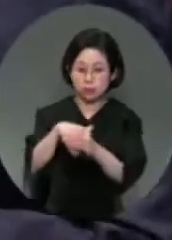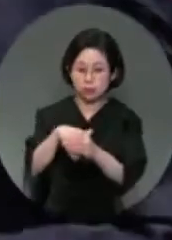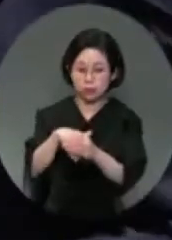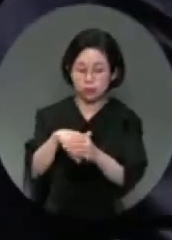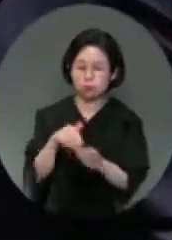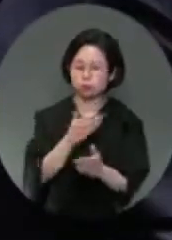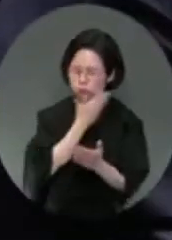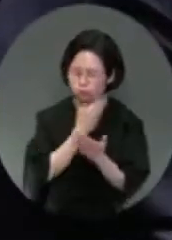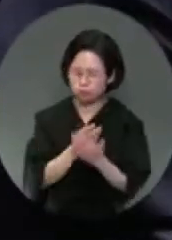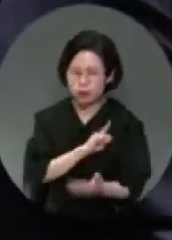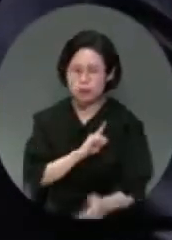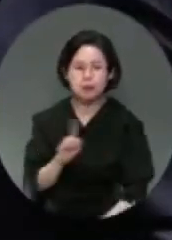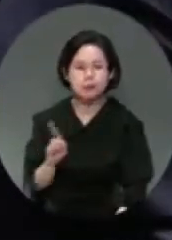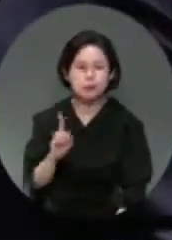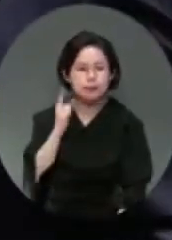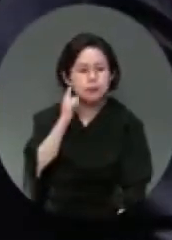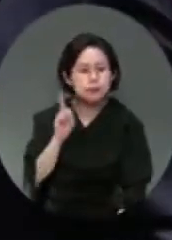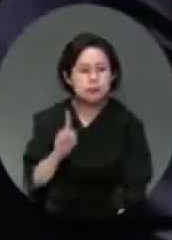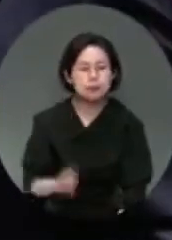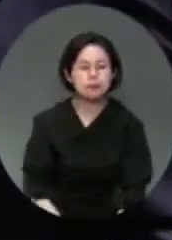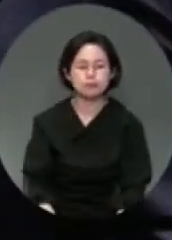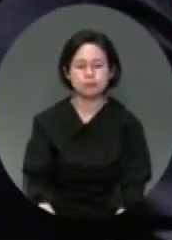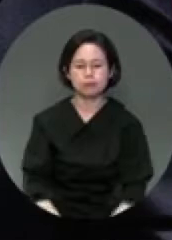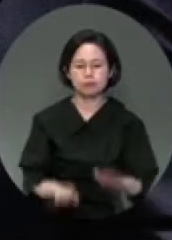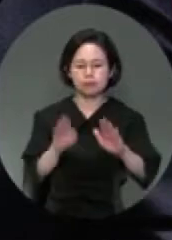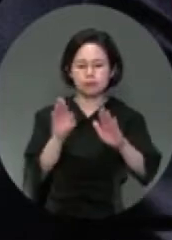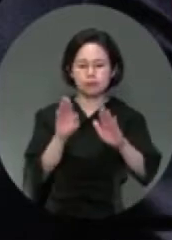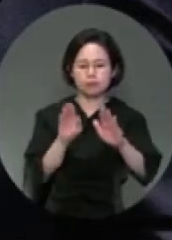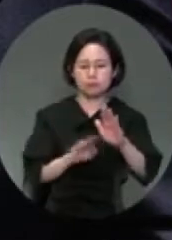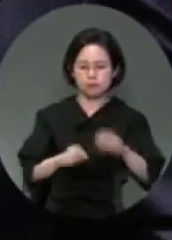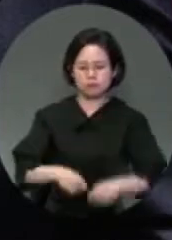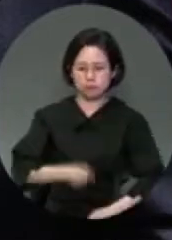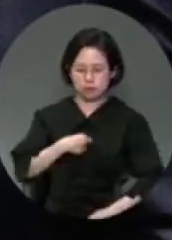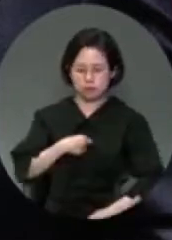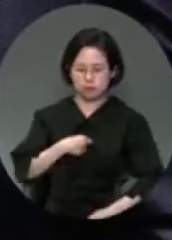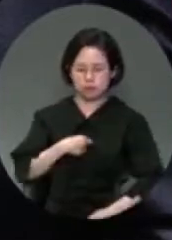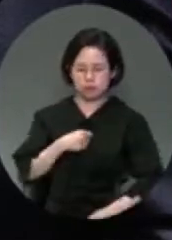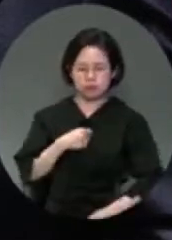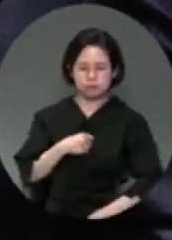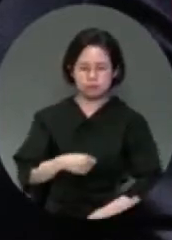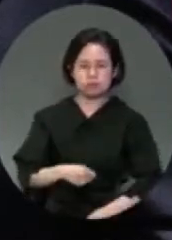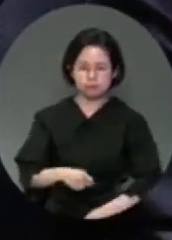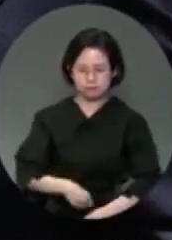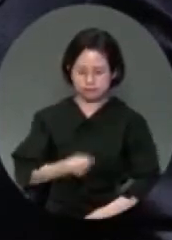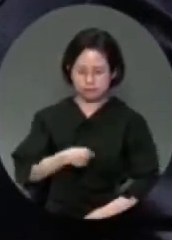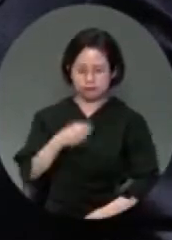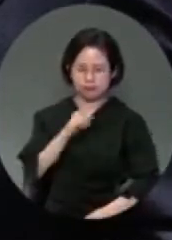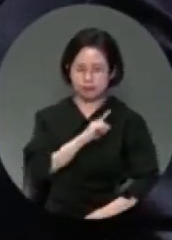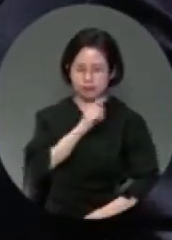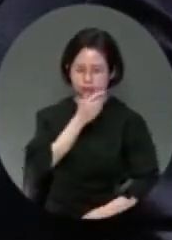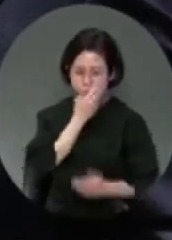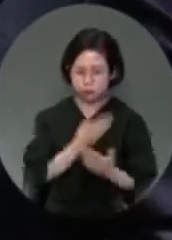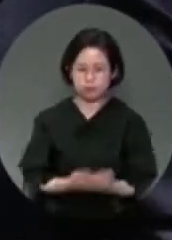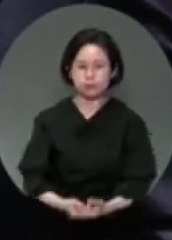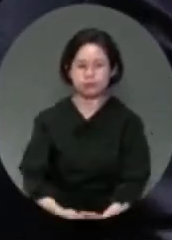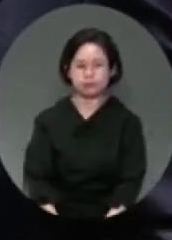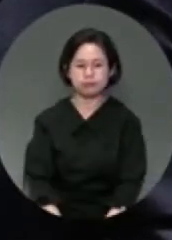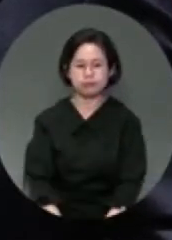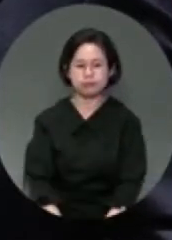생각을 하십니까? 공명 정대한 선거 관리, 그게 가장 중요하다고 생각하고요. 그것은 바로